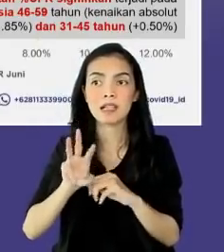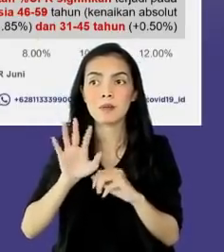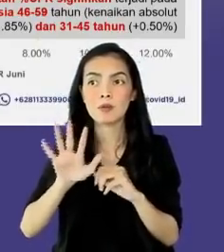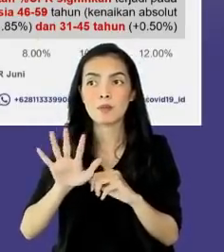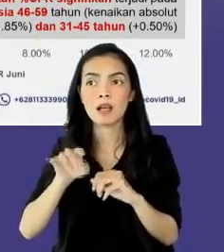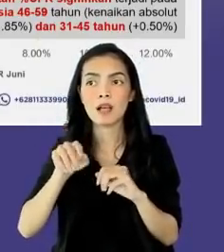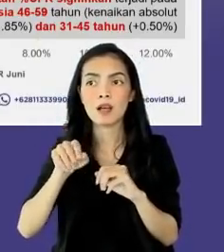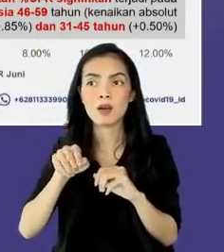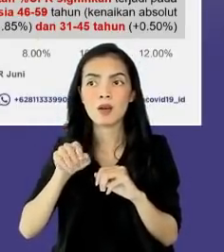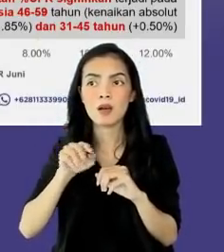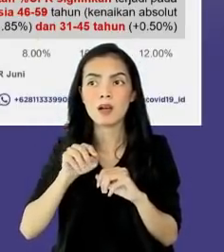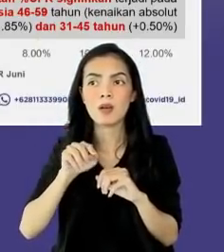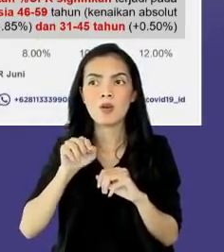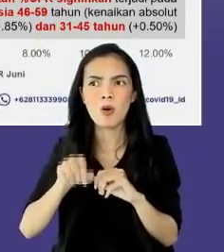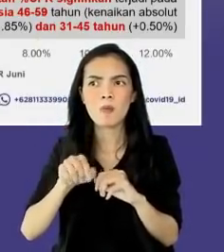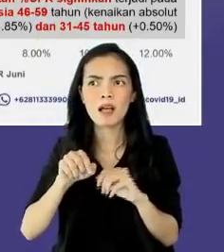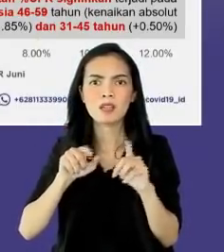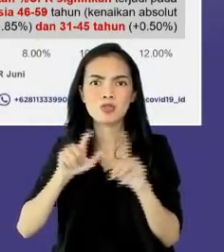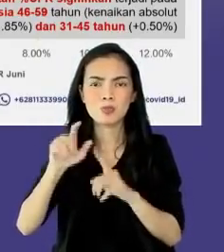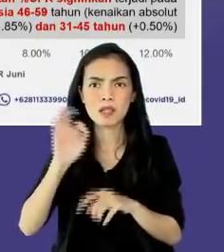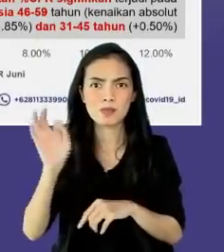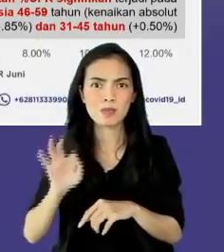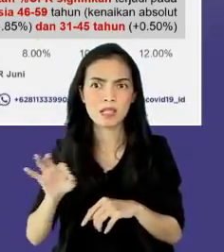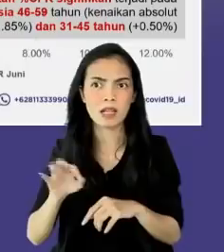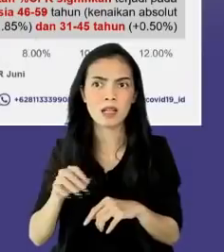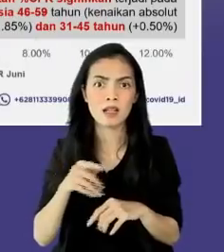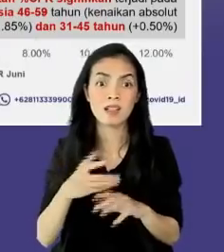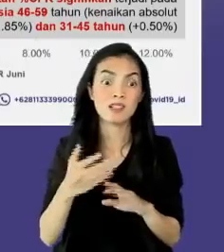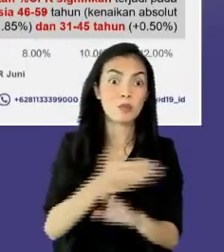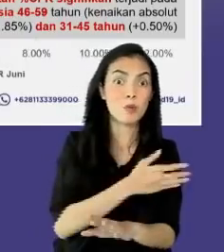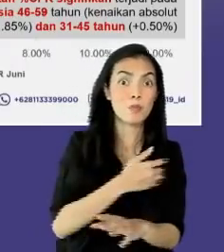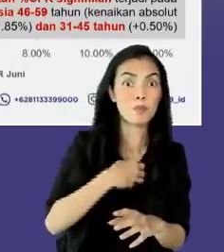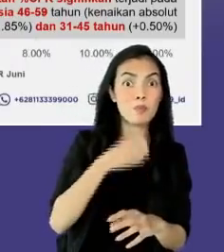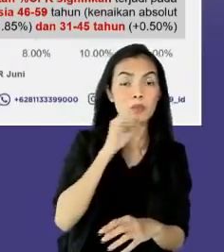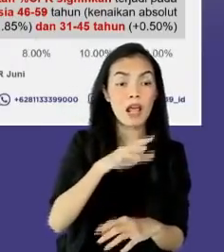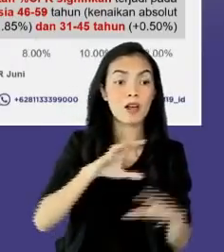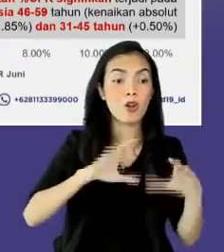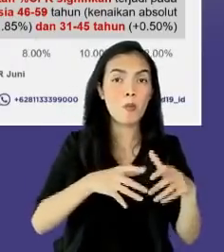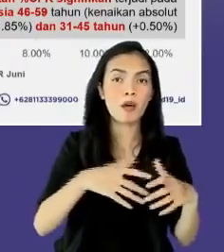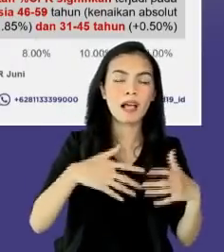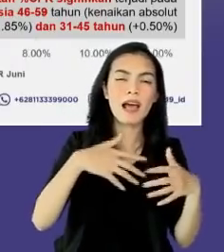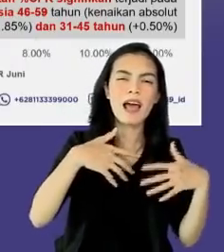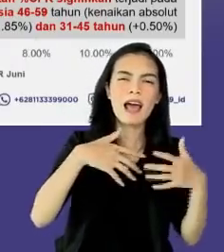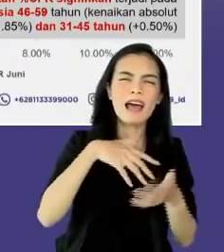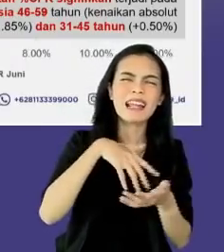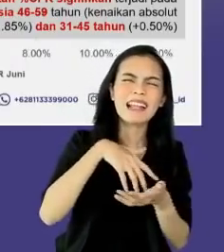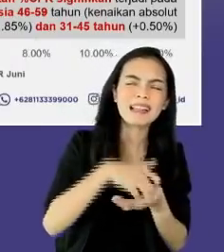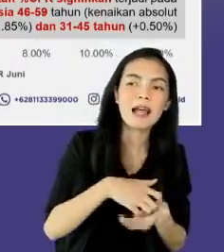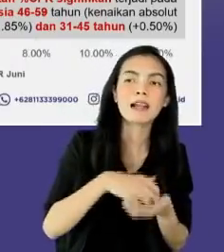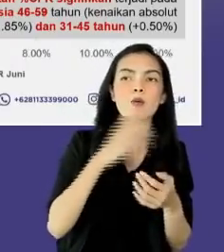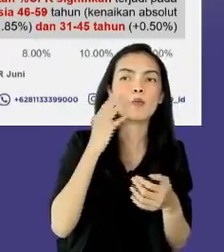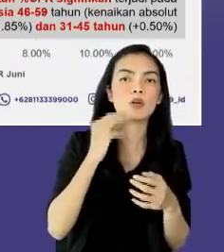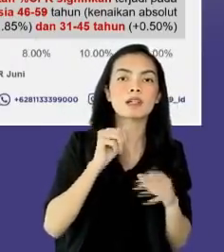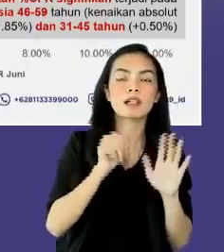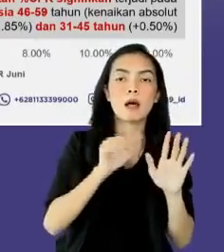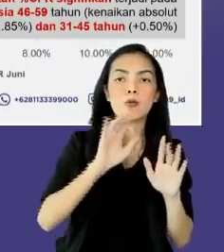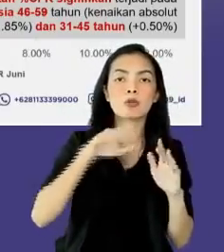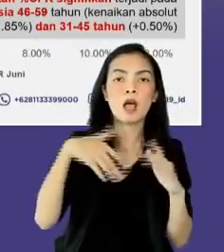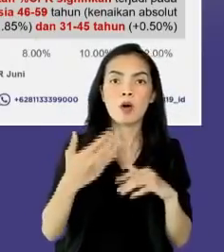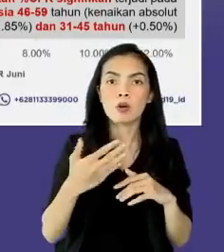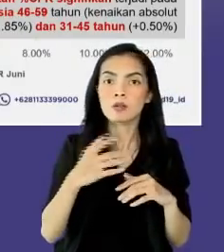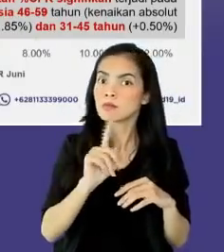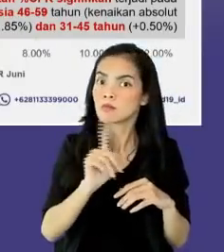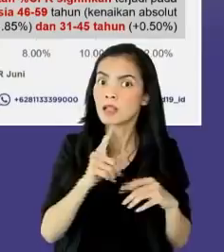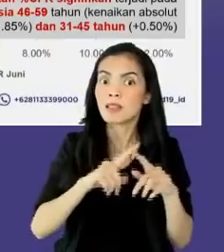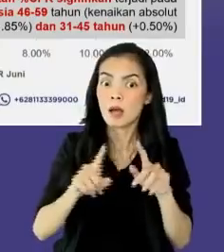rentan ini kan bisa kita kategorisasikan 60 tahun ke atas gitu ya. Tapi justru di bulan Juli kita temukan mulai banyak kematian kita pantau pada usia